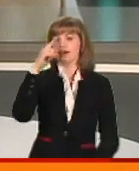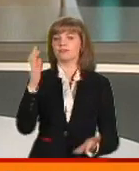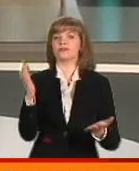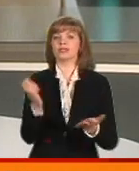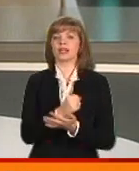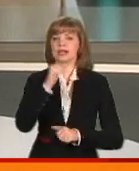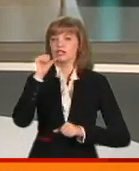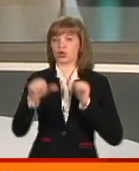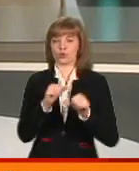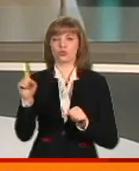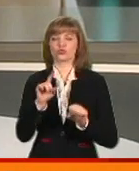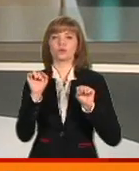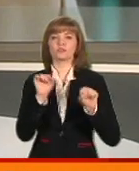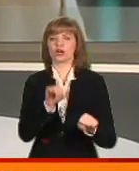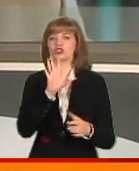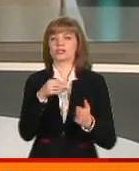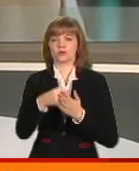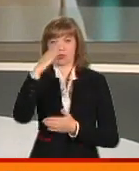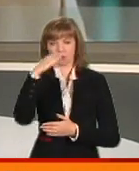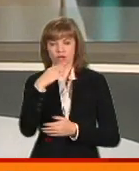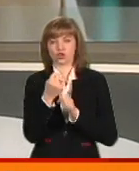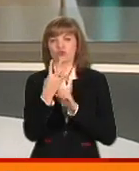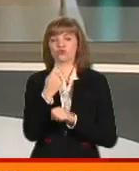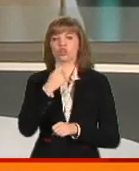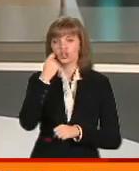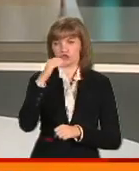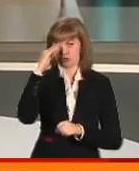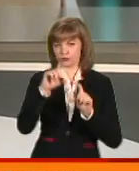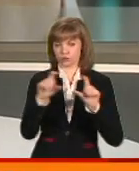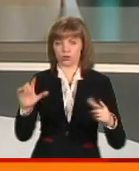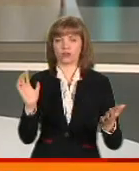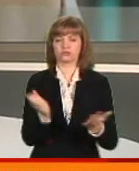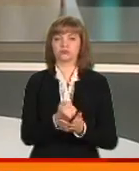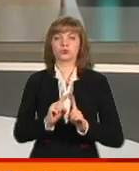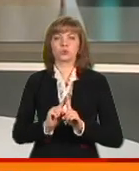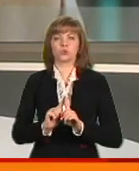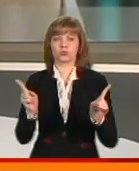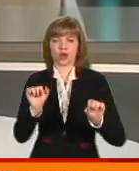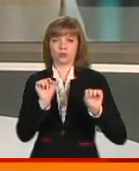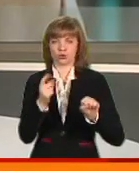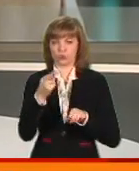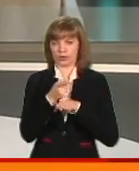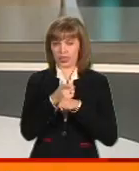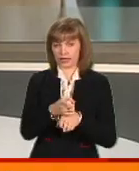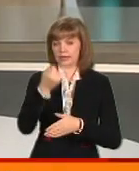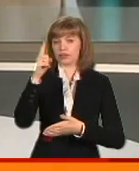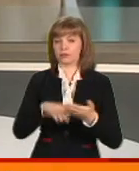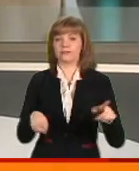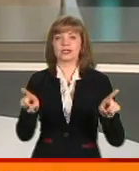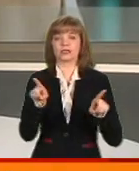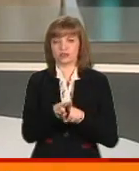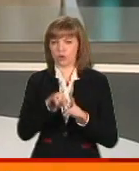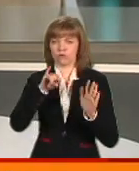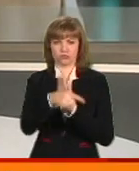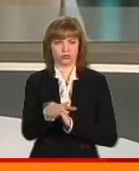Винахідник року. Аби захистити свого тата, 14-річний школяр винайшов унікальну броню для танка. І певен, таку не